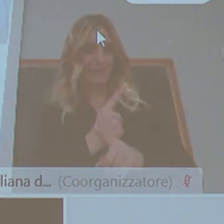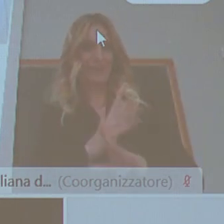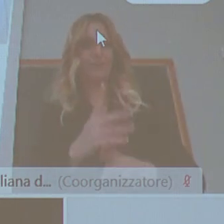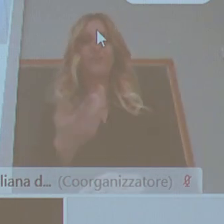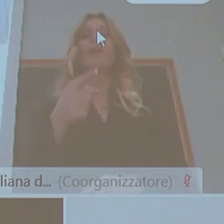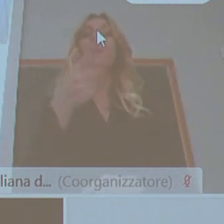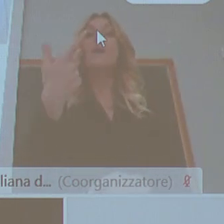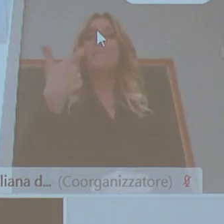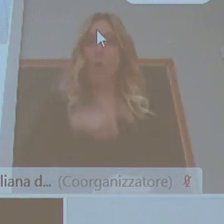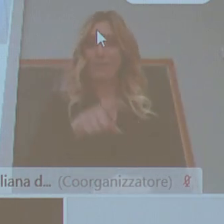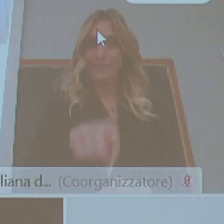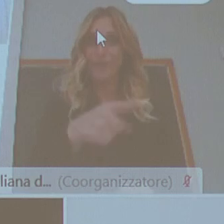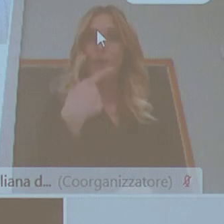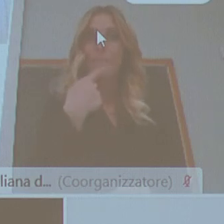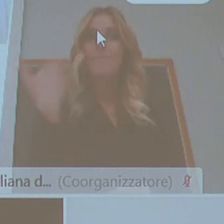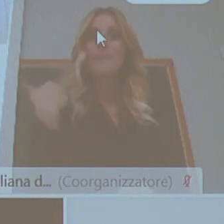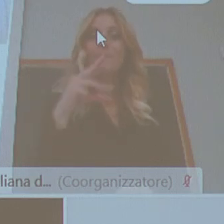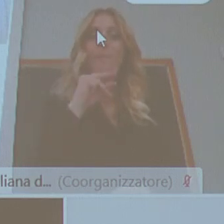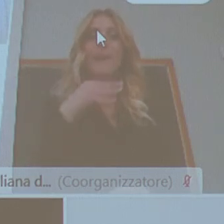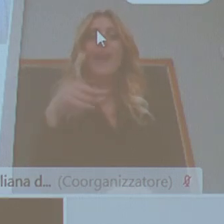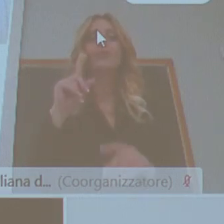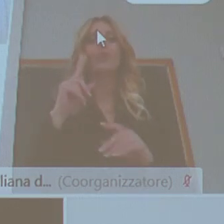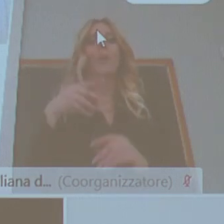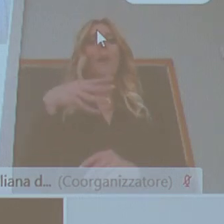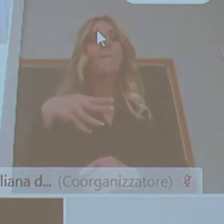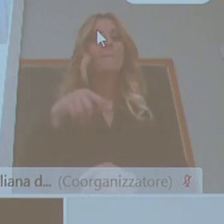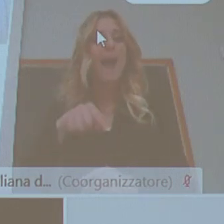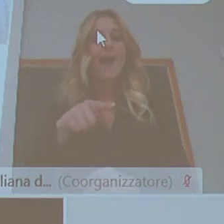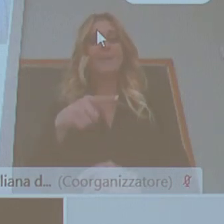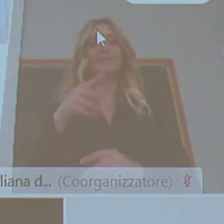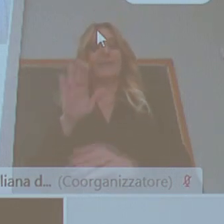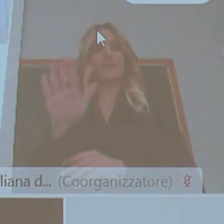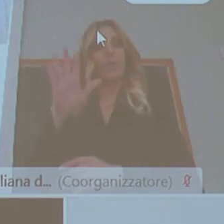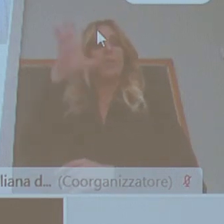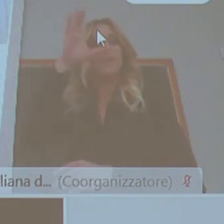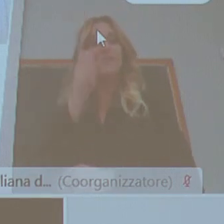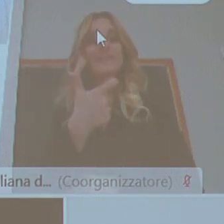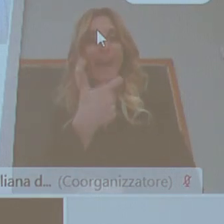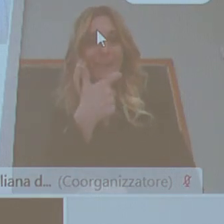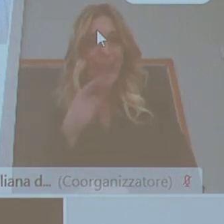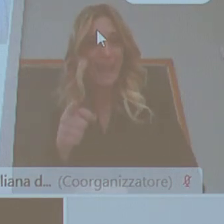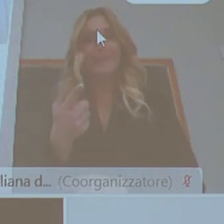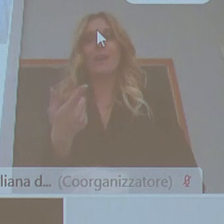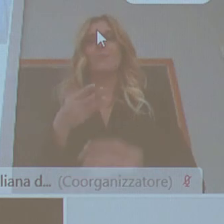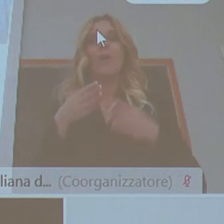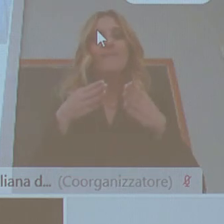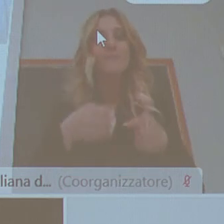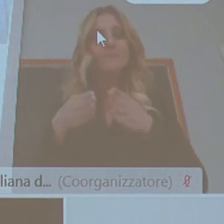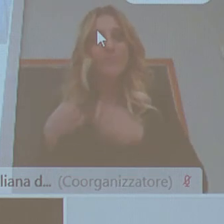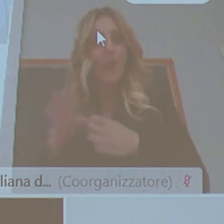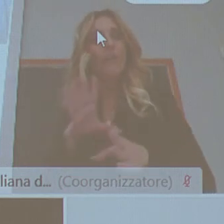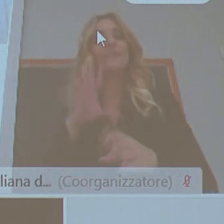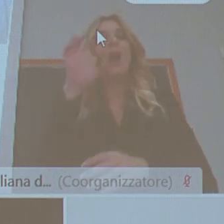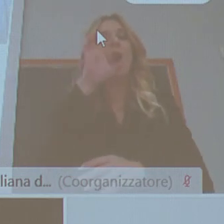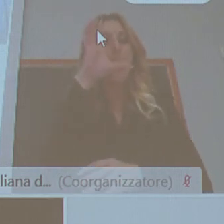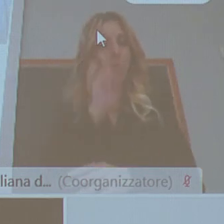ci ha parlato del master, di questo importante master che tiene l'Università di Teramo, di interfacoltà, interateneo, con